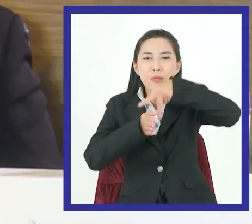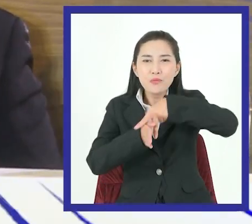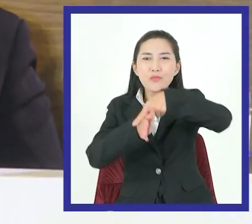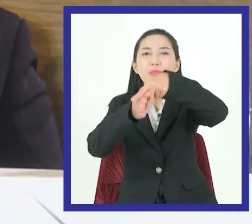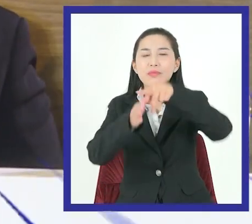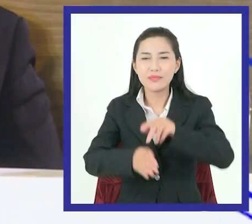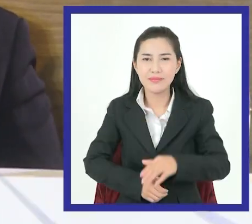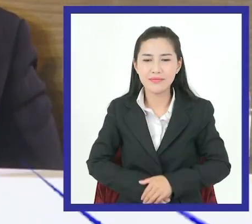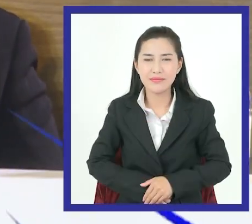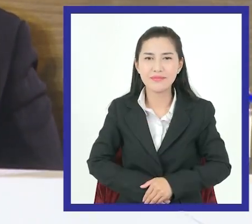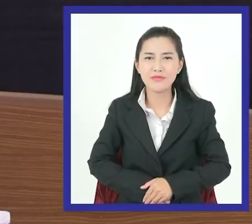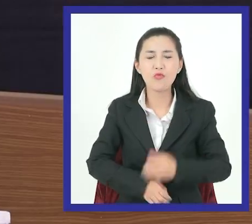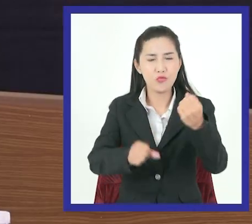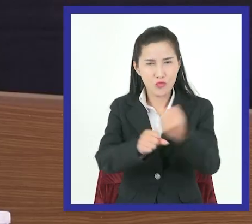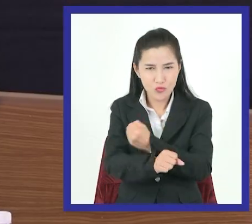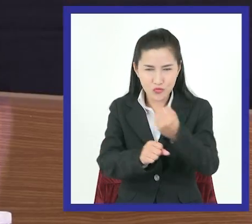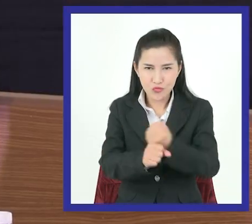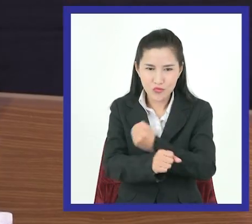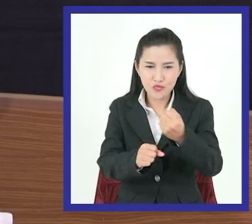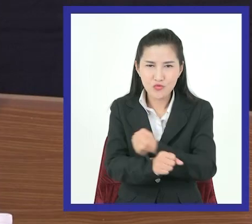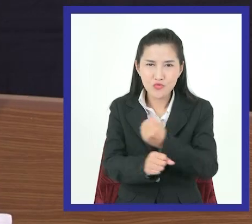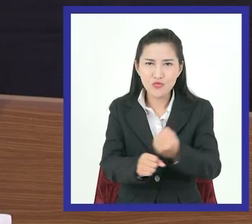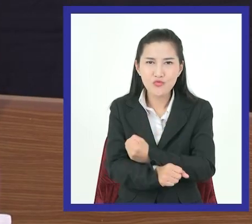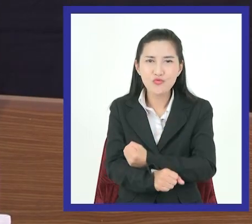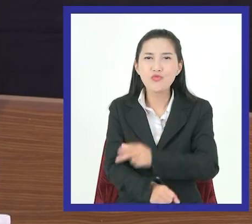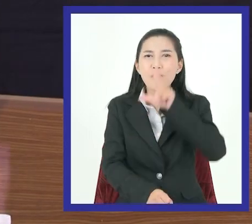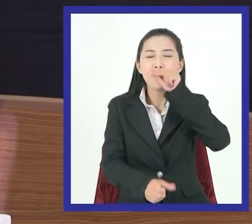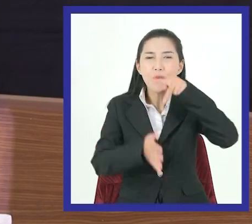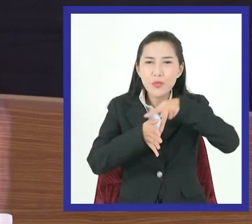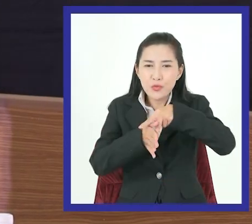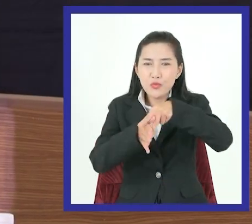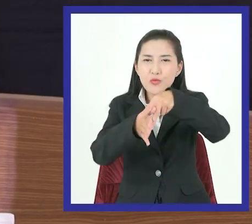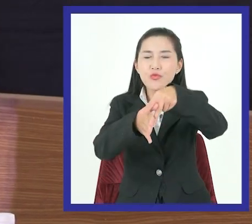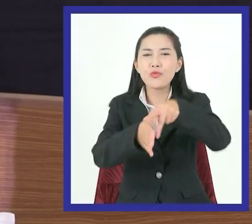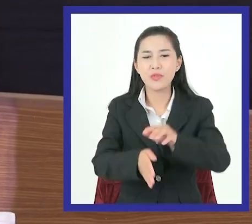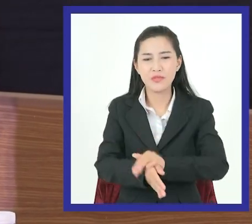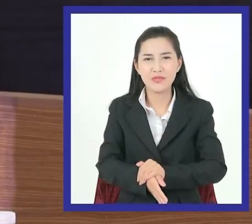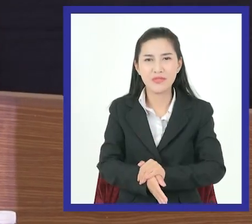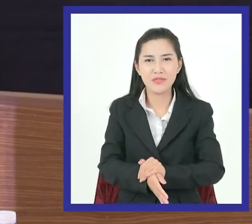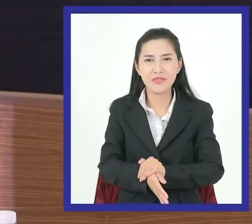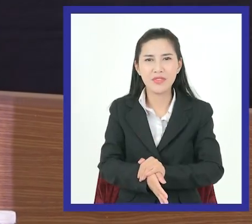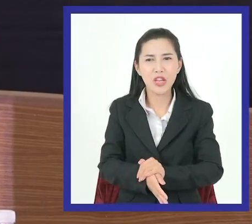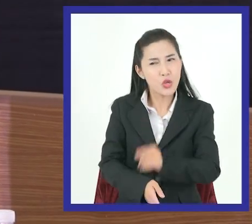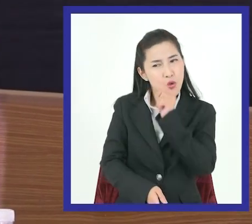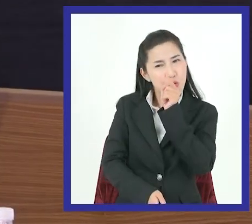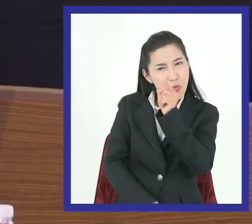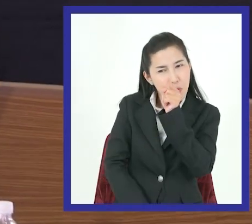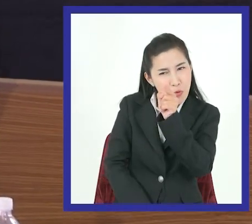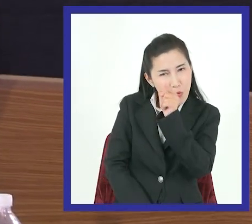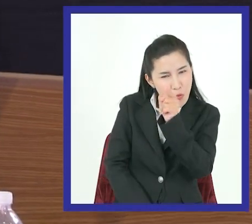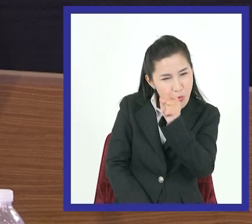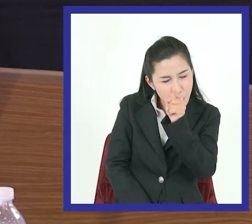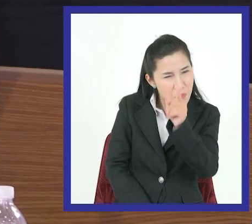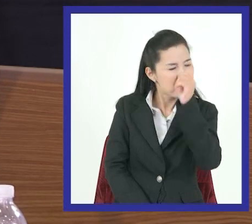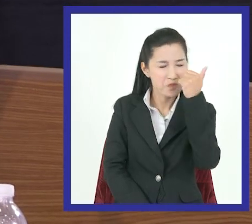เป็ดฝึกครับขี่เป็ดแล้วท่านจะไปเอ็ดเป็ดไม่ได้นะ